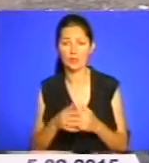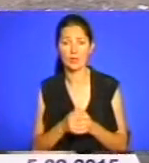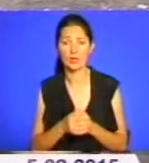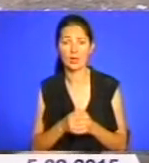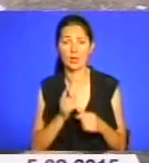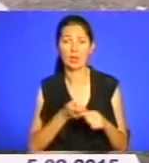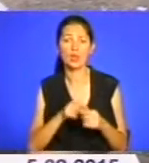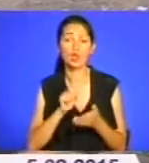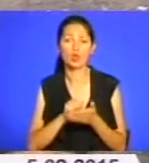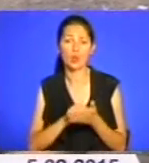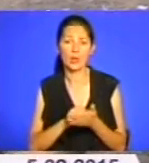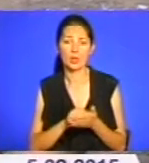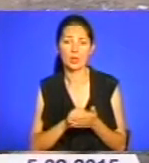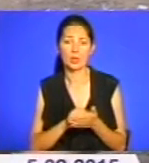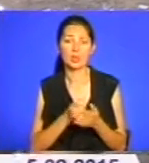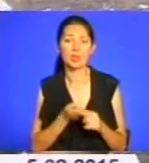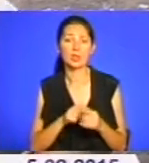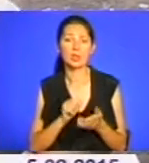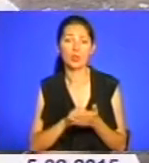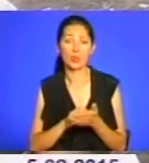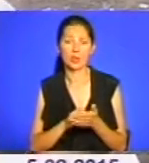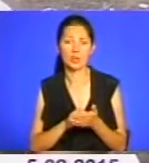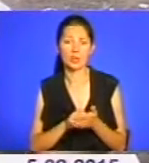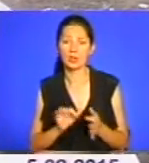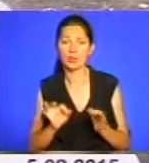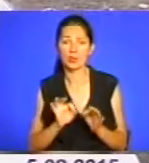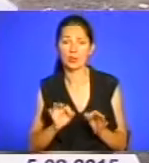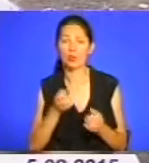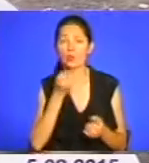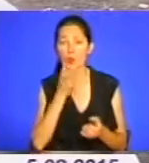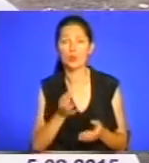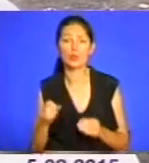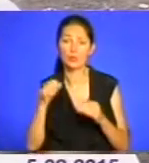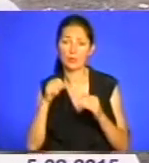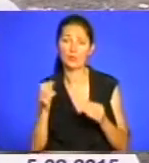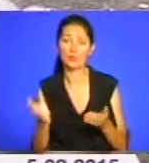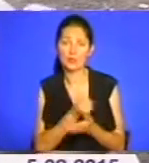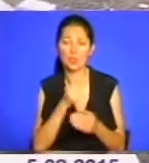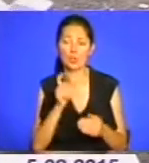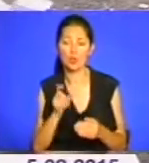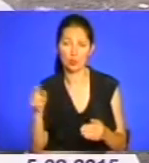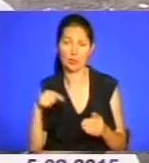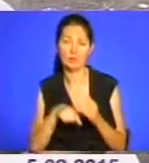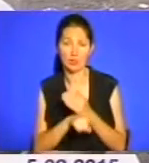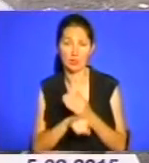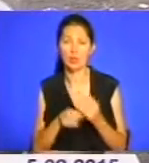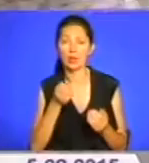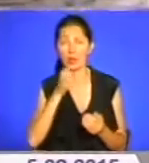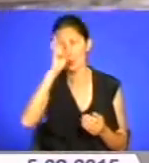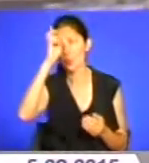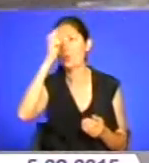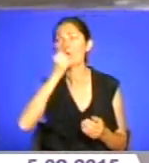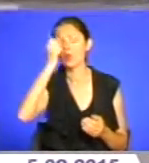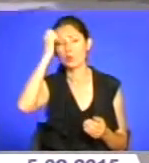Які документи? Які документи? Добре, що встигли люди повійти. Богу дякувати, що хоч жертв немає.